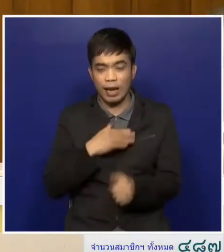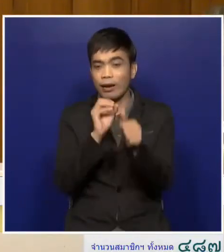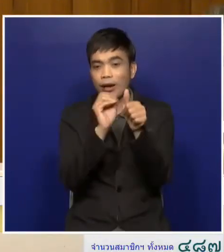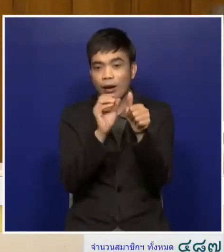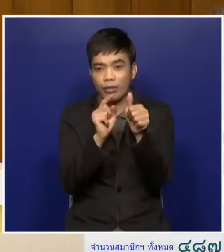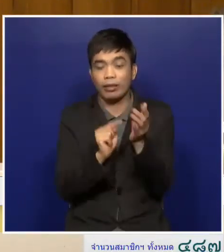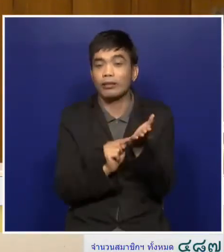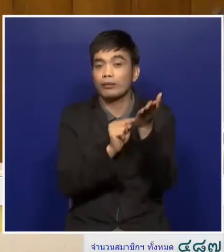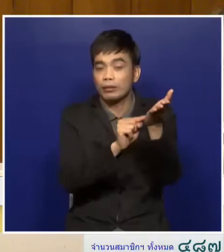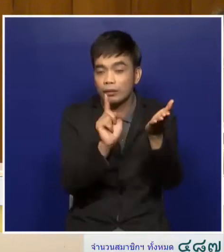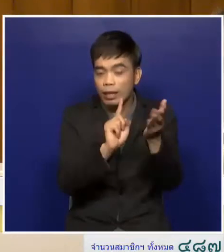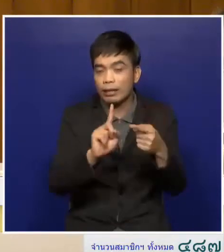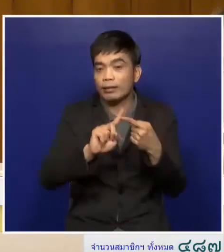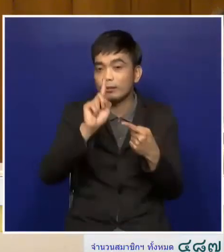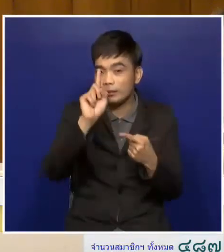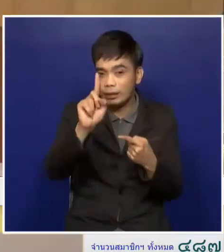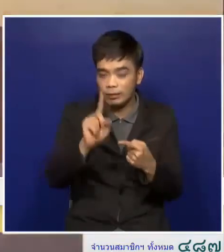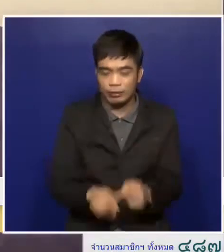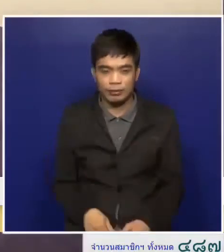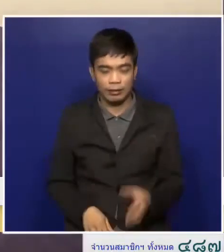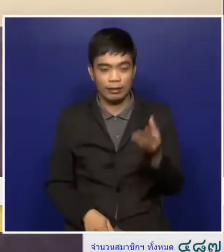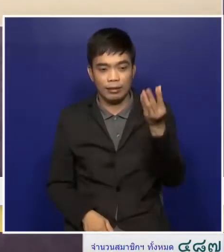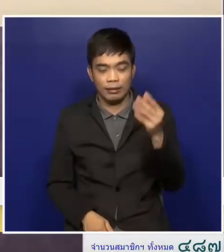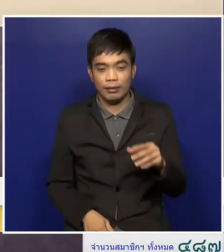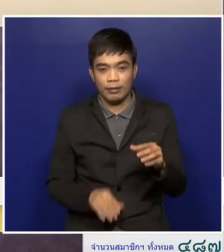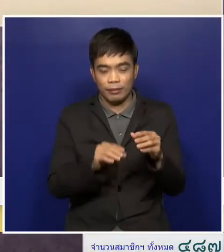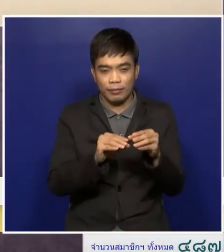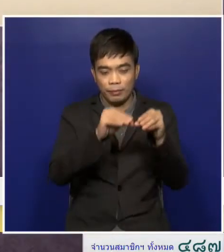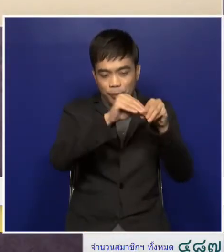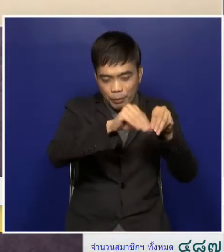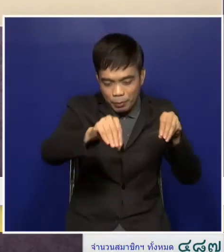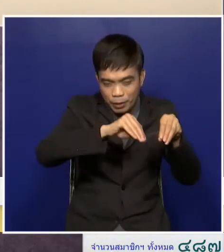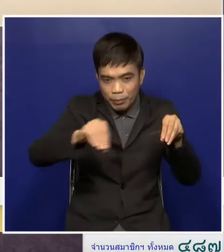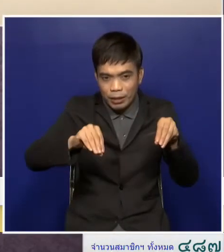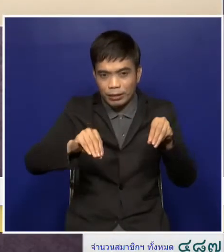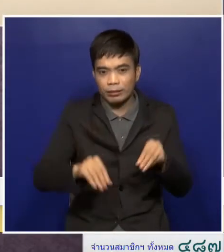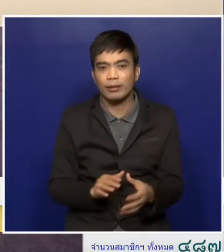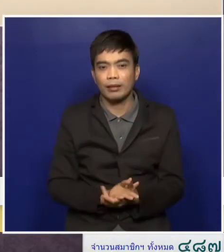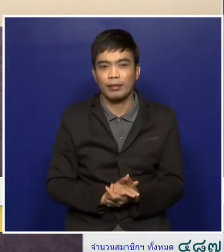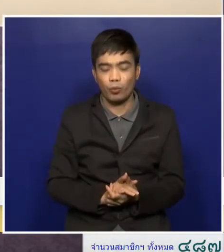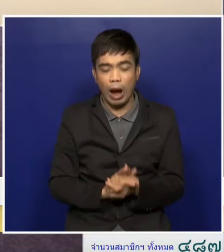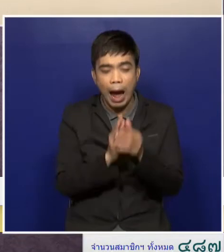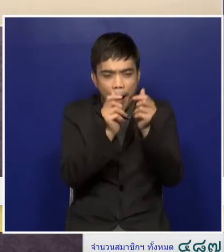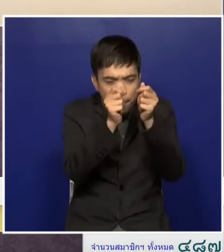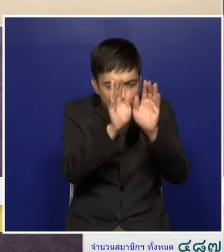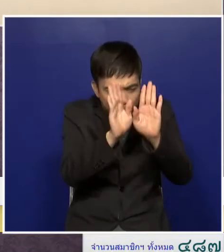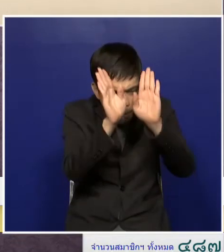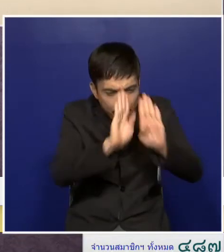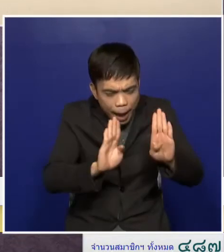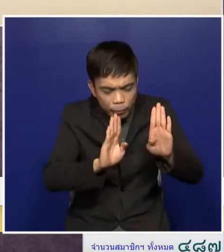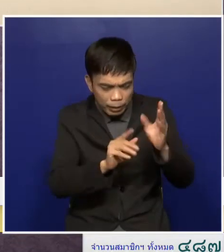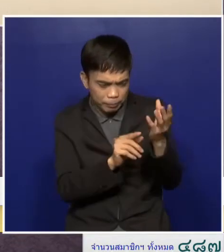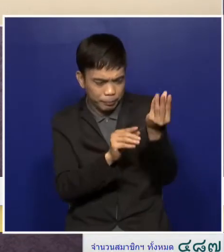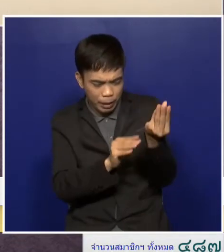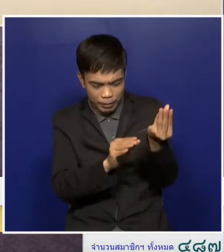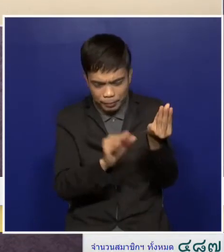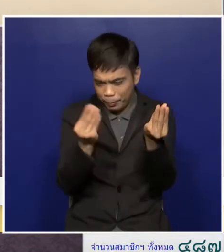ับเรื่ที่หนึ่คือเรื่องสายพันธ์ในการจดทะเบียนสายพนธ์เรากันพูดกถเรว่าสายพ